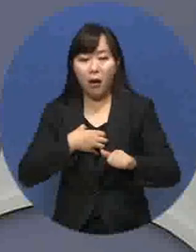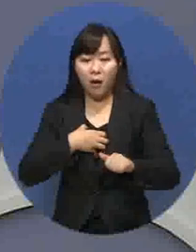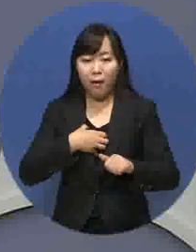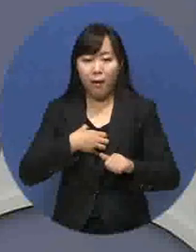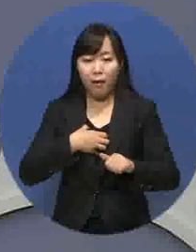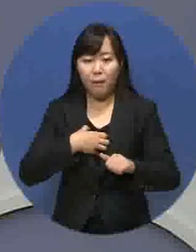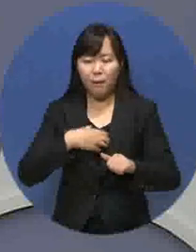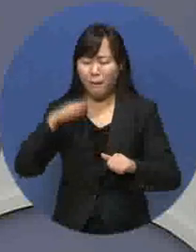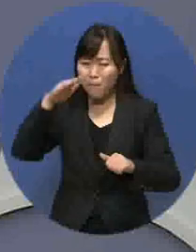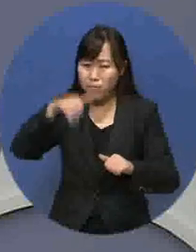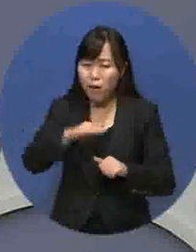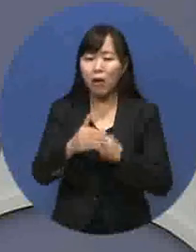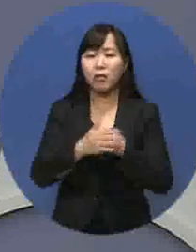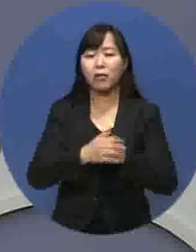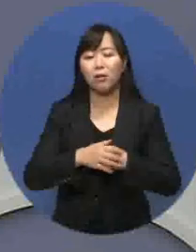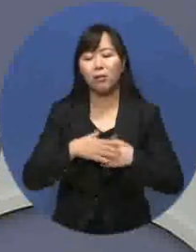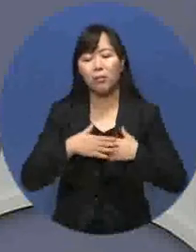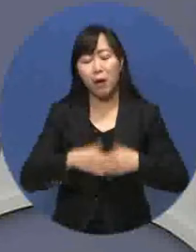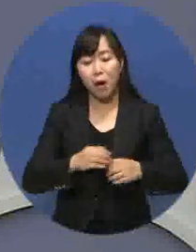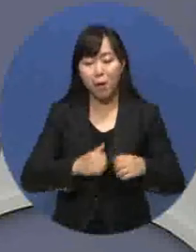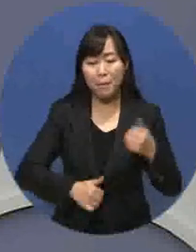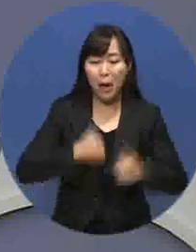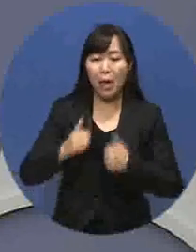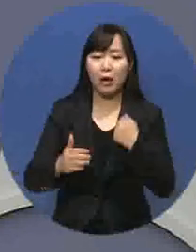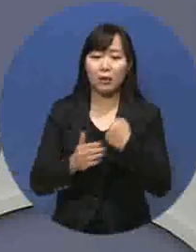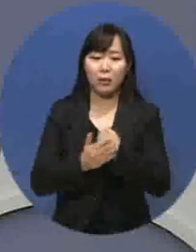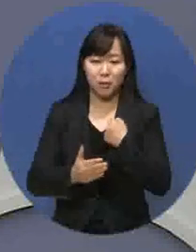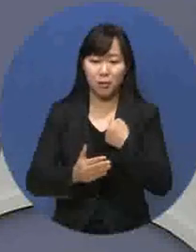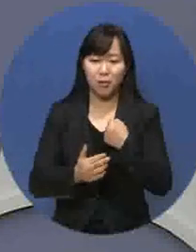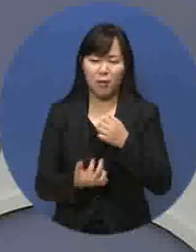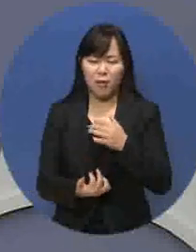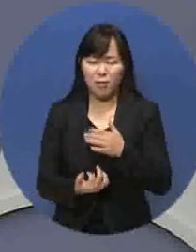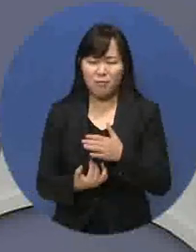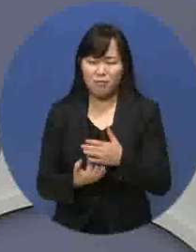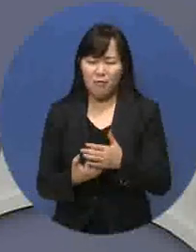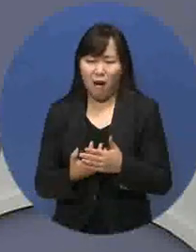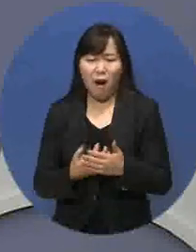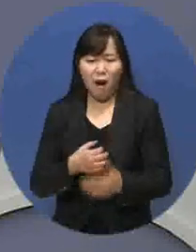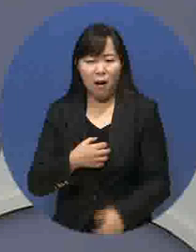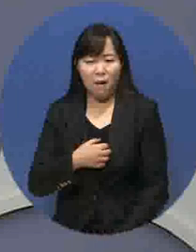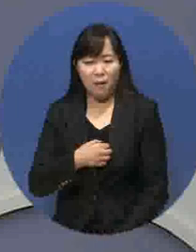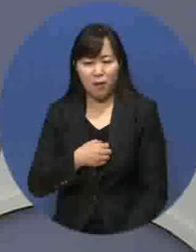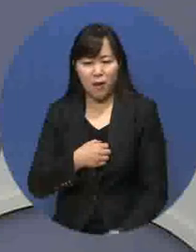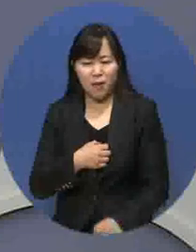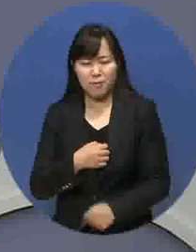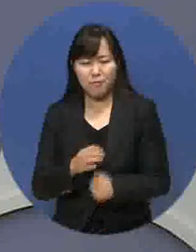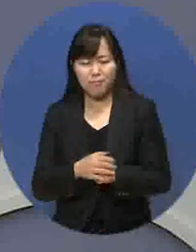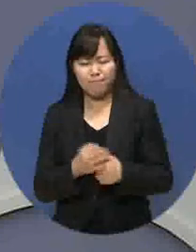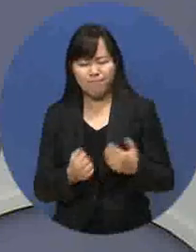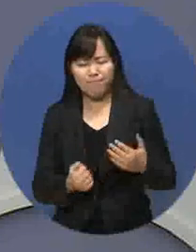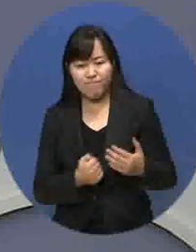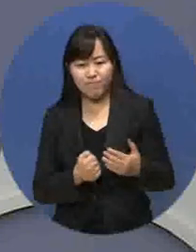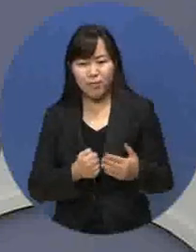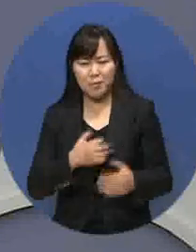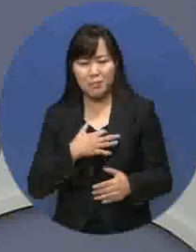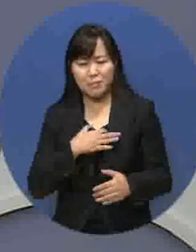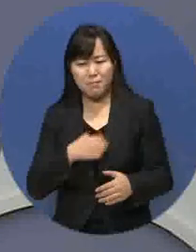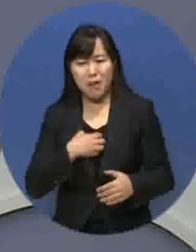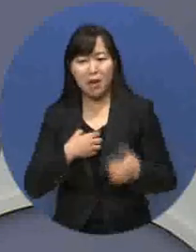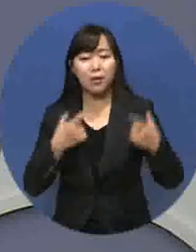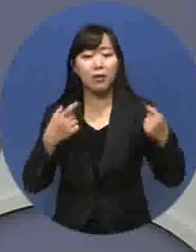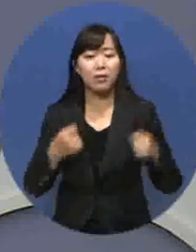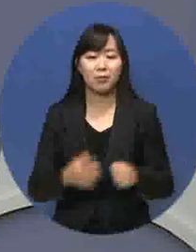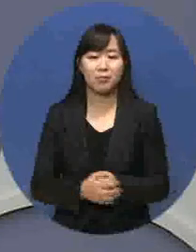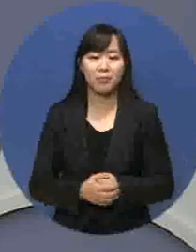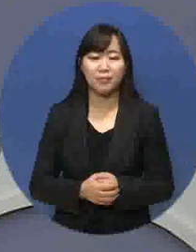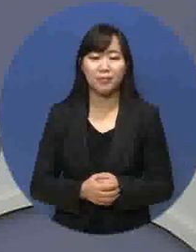하면서 너무 지치고 화나고 하니까 이제 기초화된다는 건 혐오로 변한 것 같아요. 분노에서. 그런데